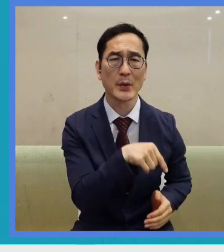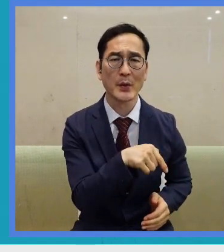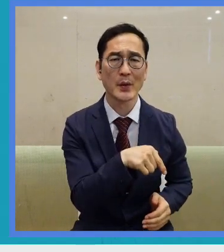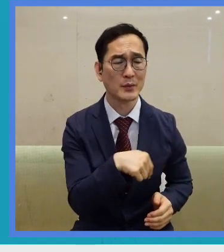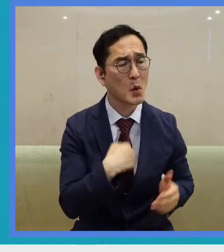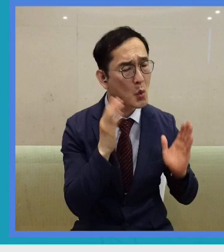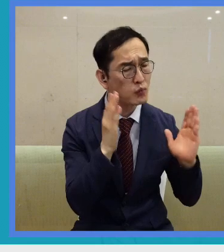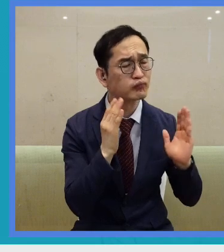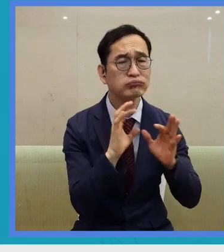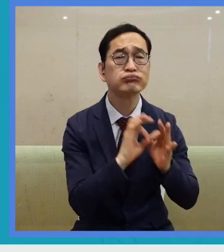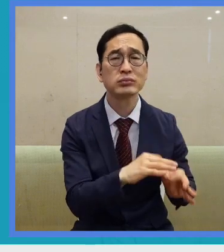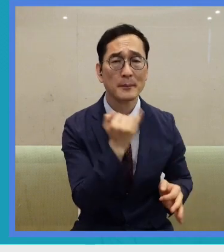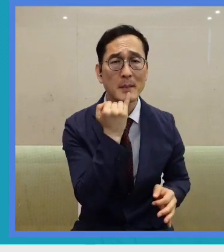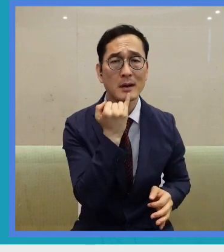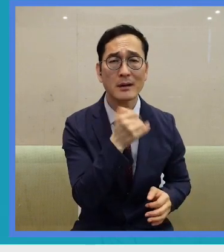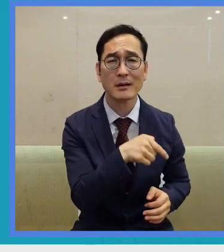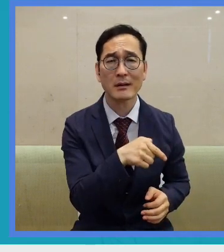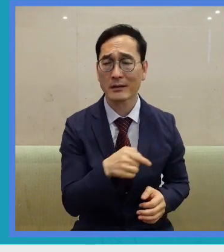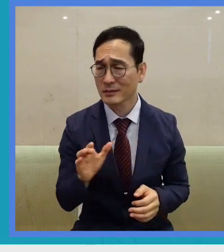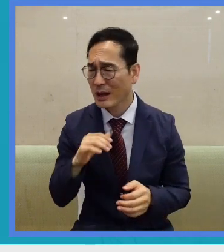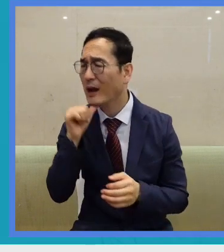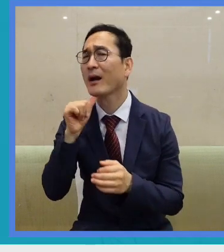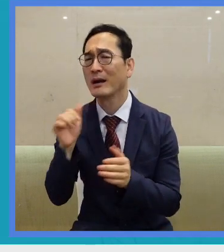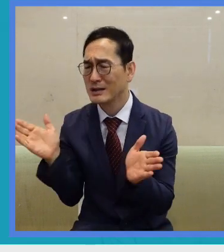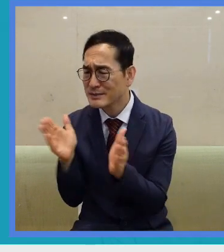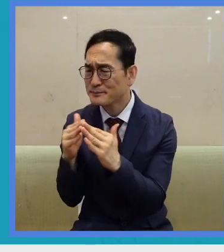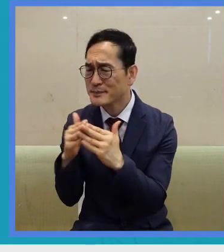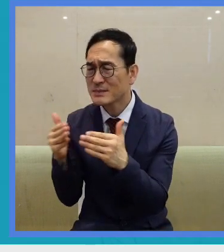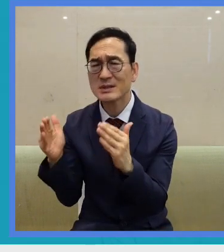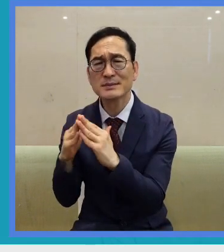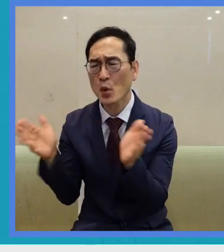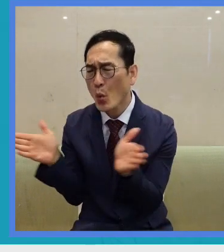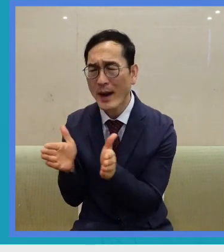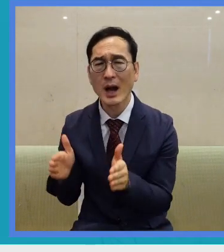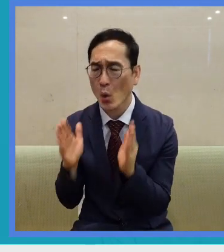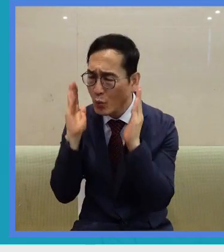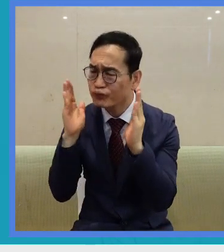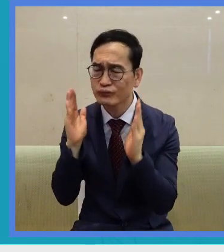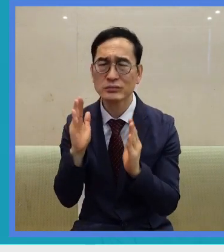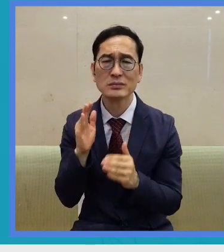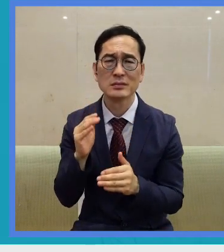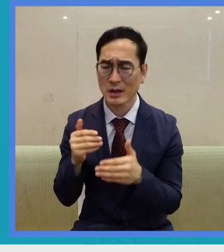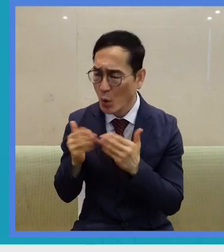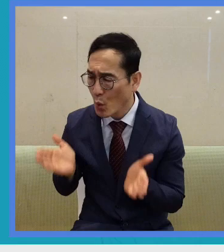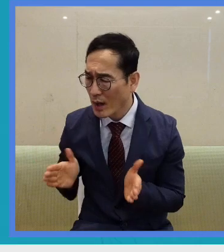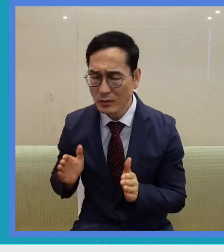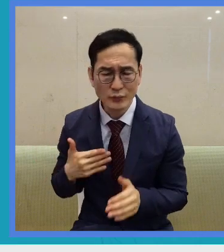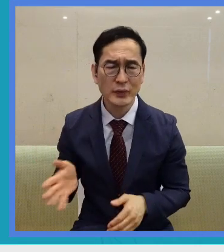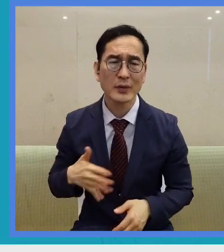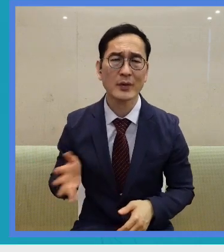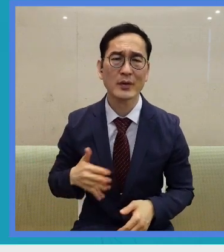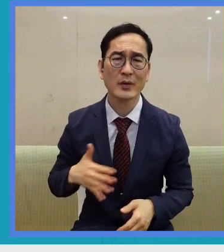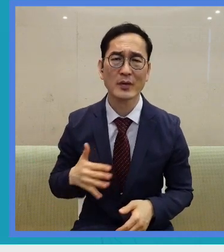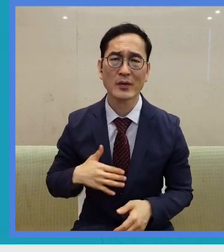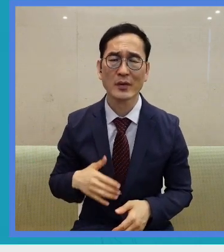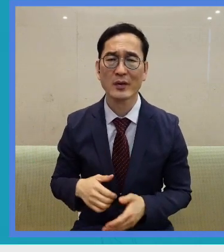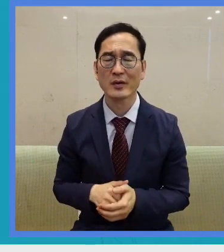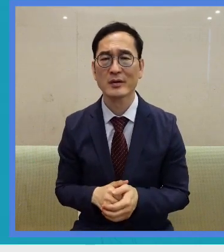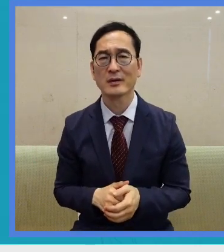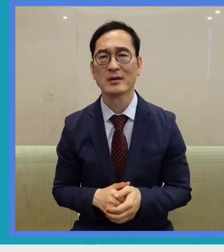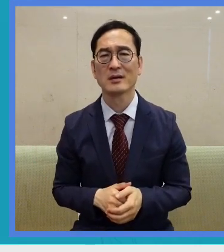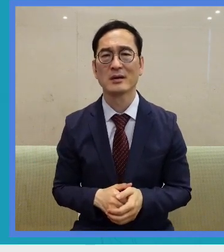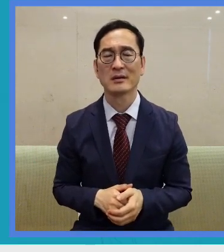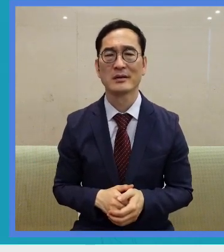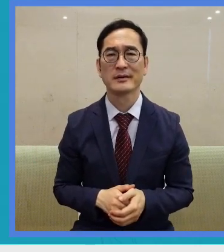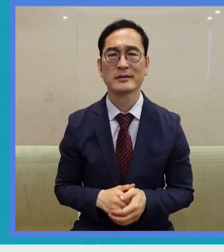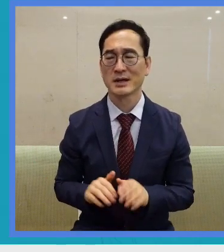그렇게 낮거나 아니면 여건이 안 되어서 아이들이 자신의 공부할 수 있는 공간이 없는 아이들도 굉장히 많다라는 것을 말씀을